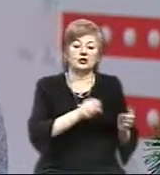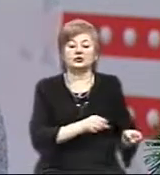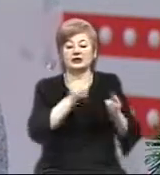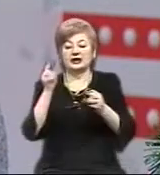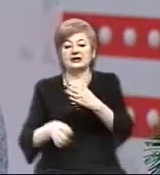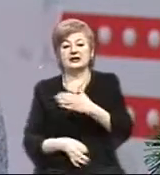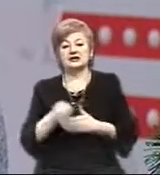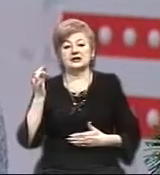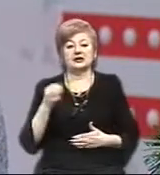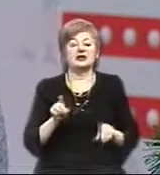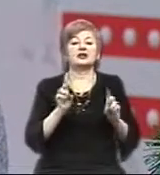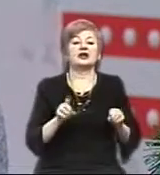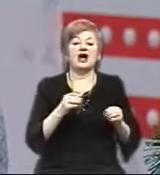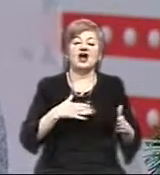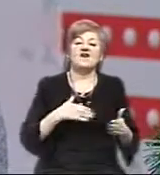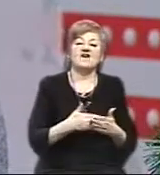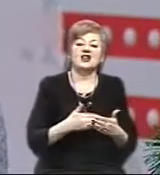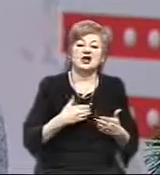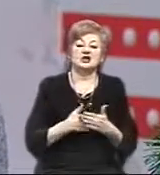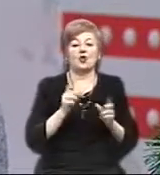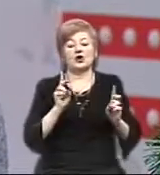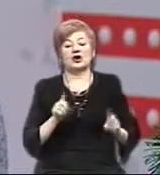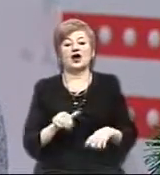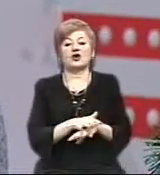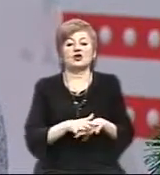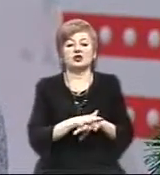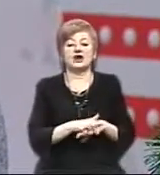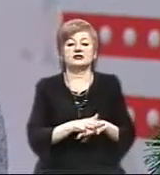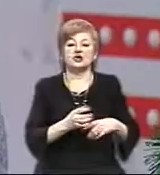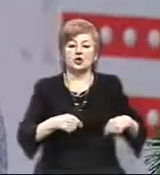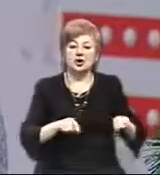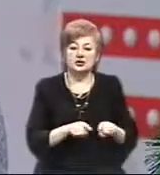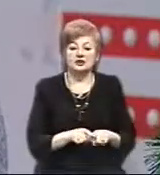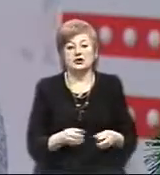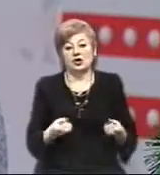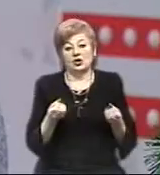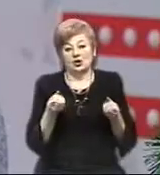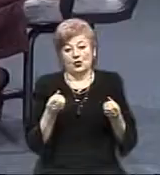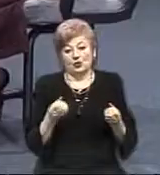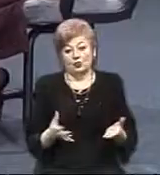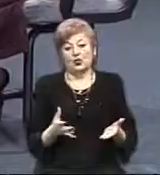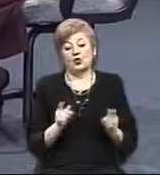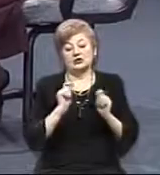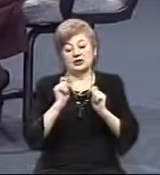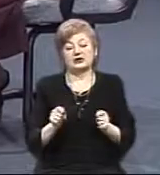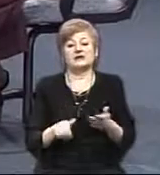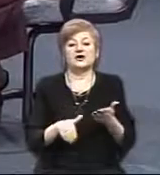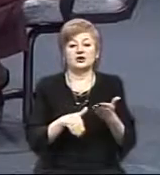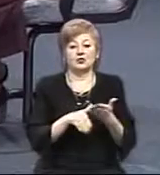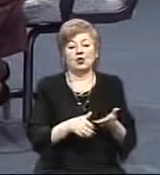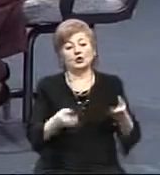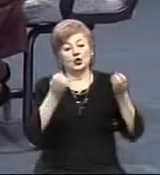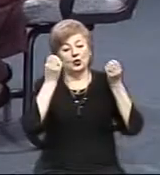як волонтери, як громадські організації, як просто надати допомогу фронту, і культурні,